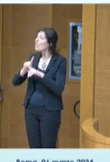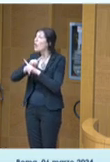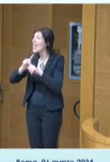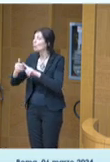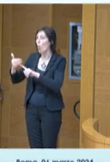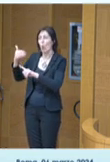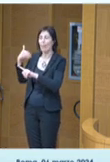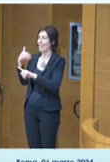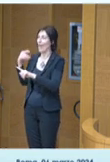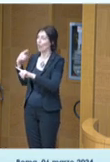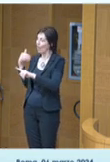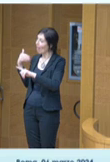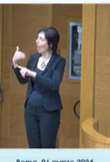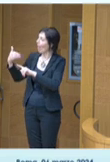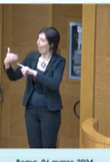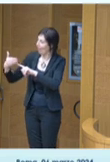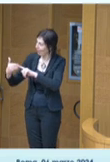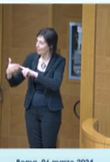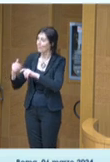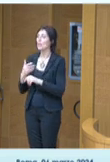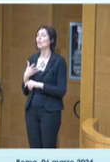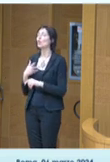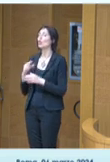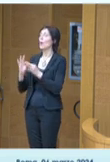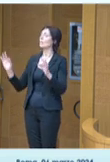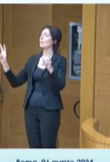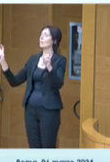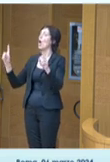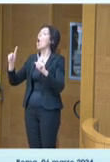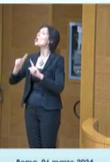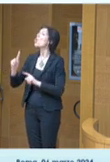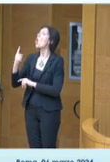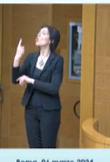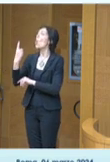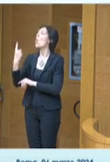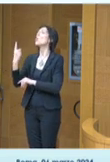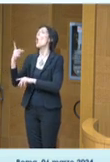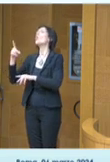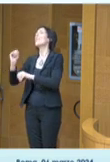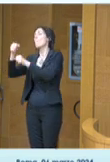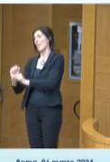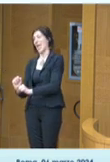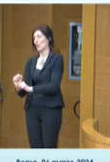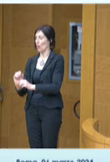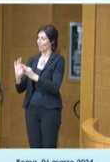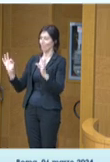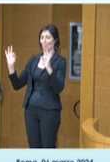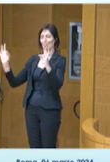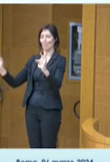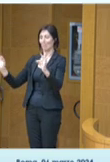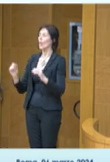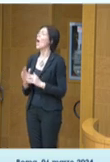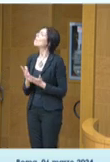indietro, e si sintetizza nel motto non uno di meno. Come cerchiamo di includere le